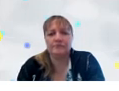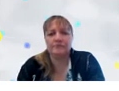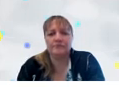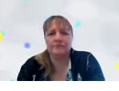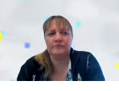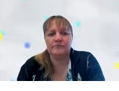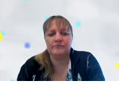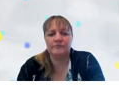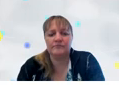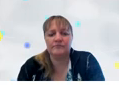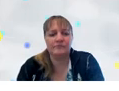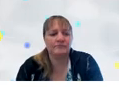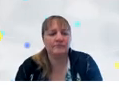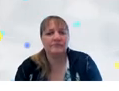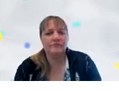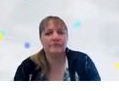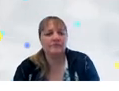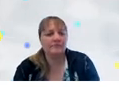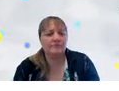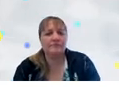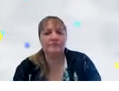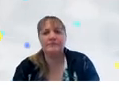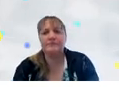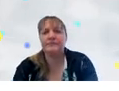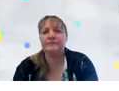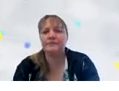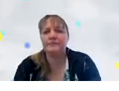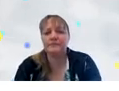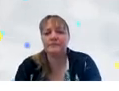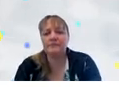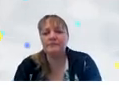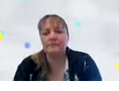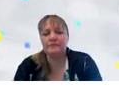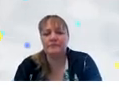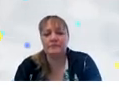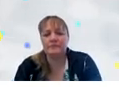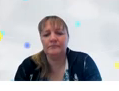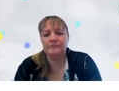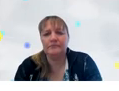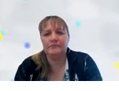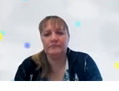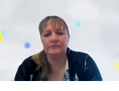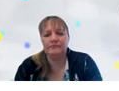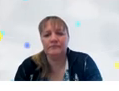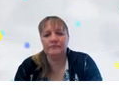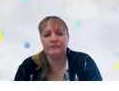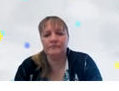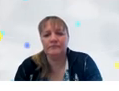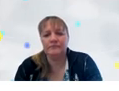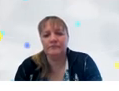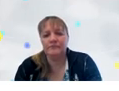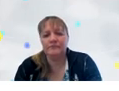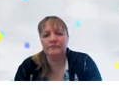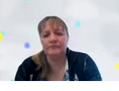ganz ganz wichtig ist für ihn einfach auch im umgang mit den kindern und dem umgang mit anderen menschen in diesem umfeld zu lernen